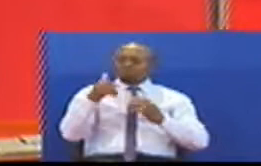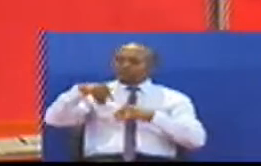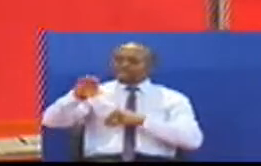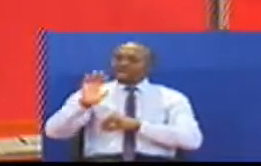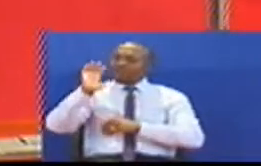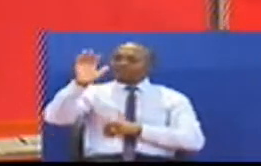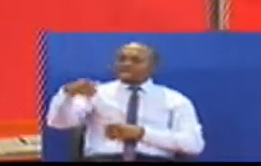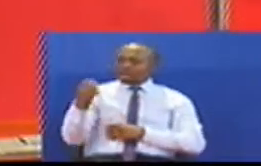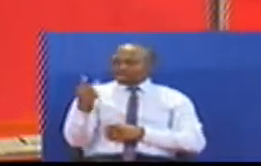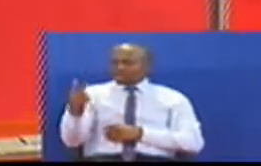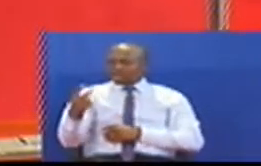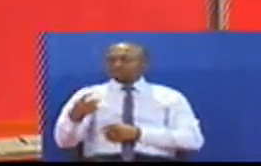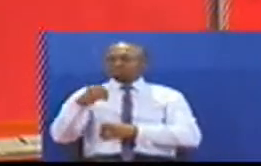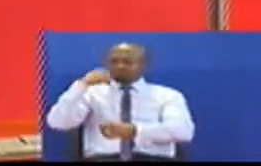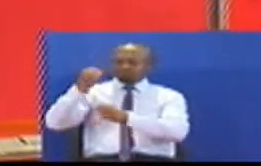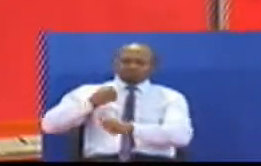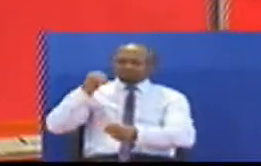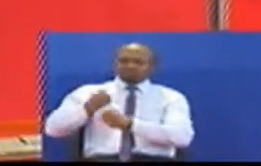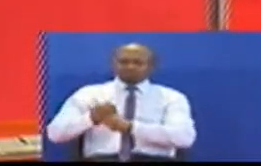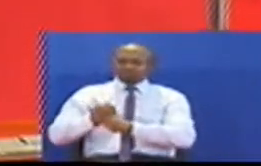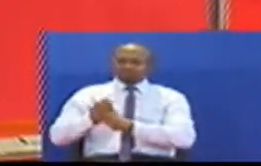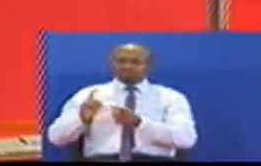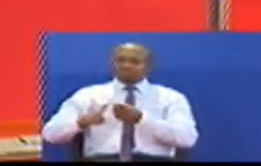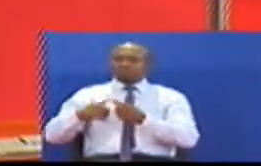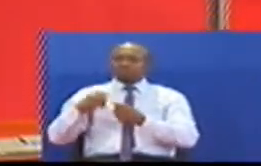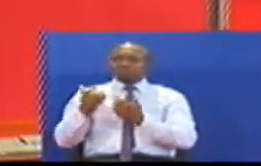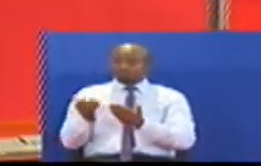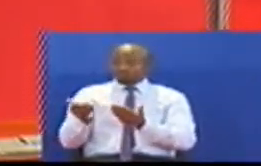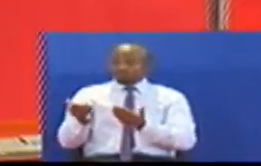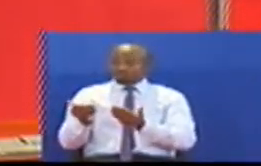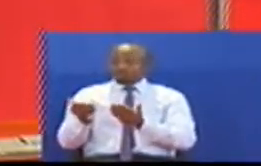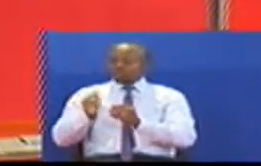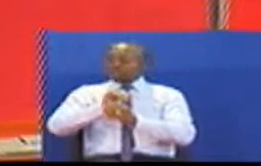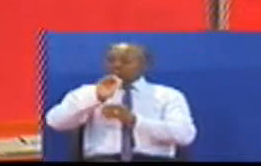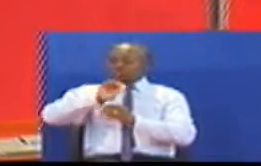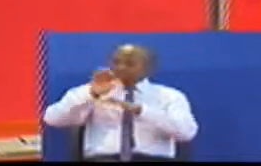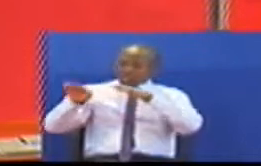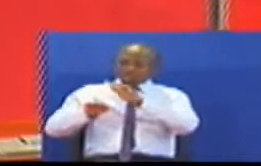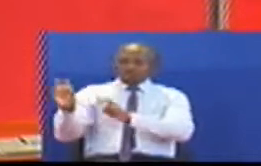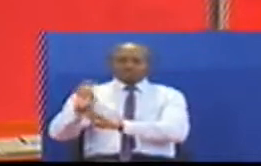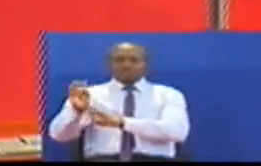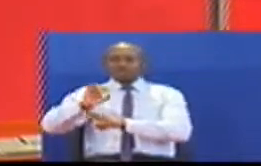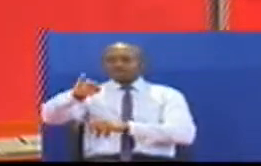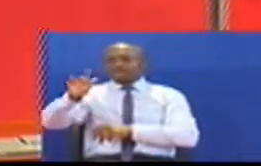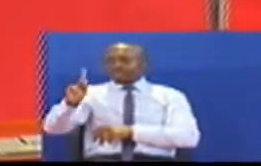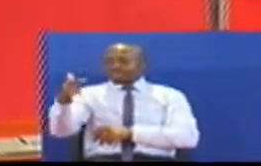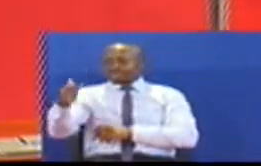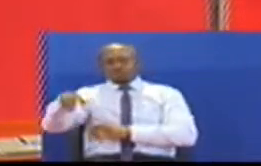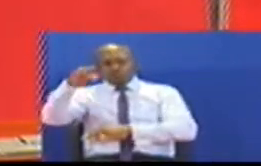miwili wafanye nani, ambapo kazi kubwa chini ya uangalizi wa JKT watajifunza